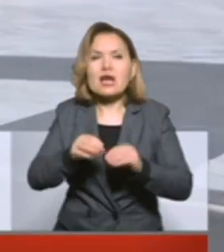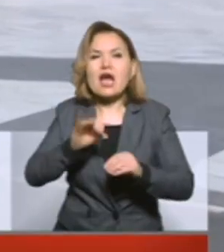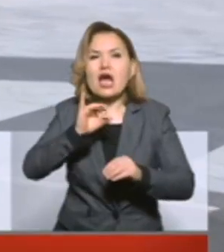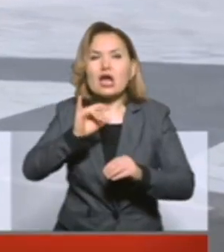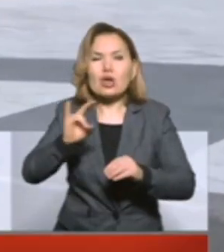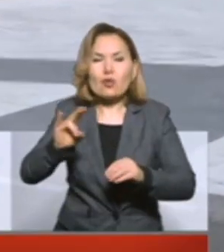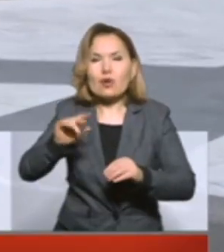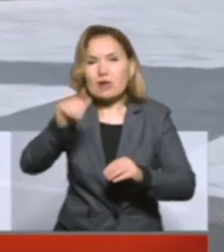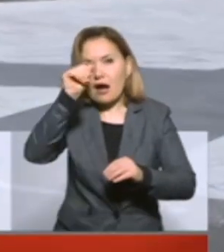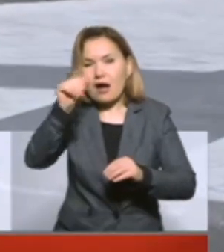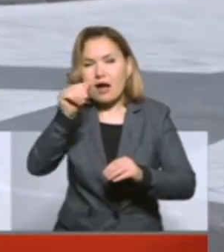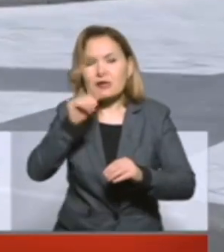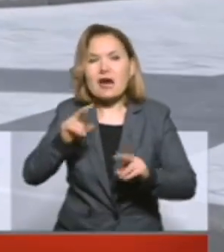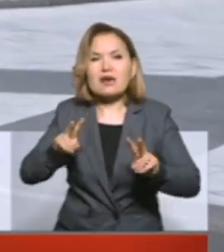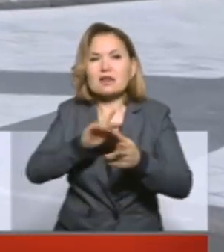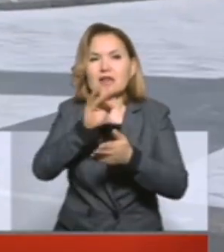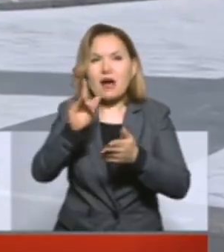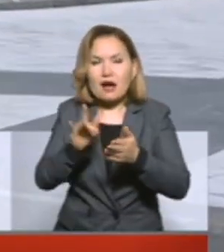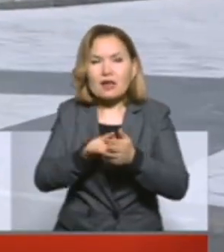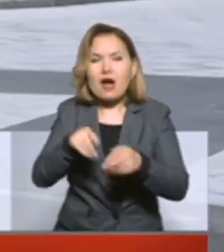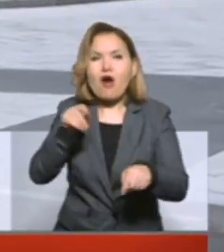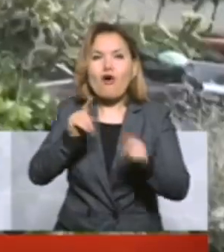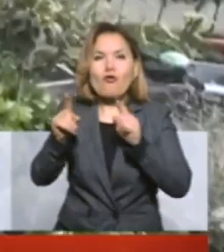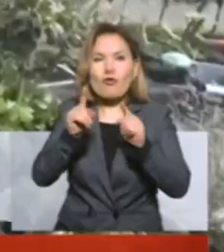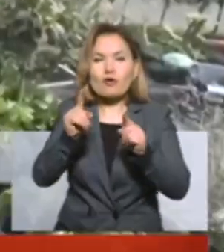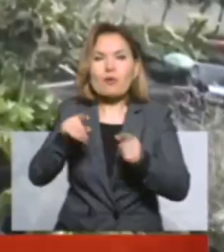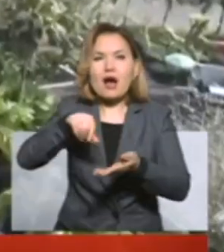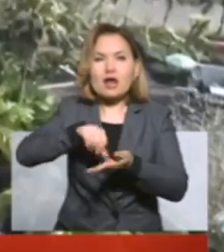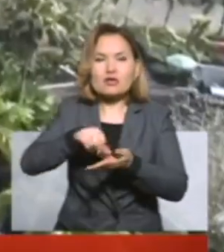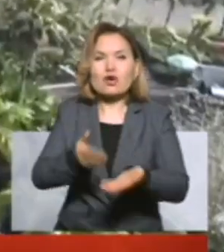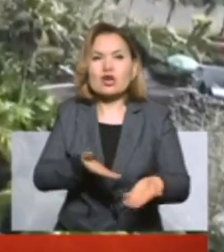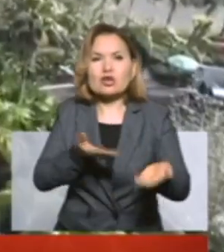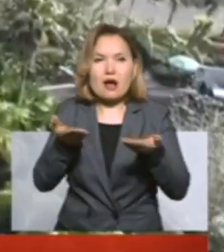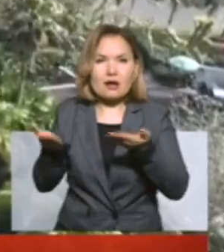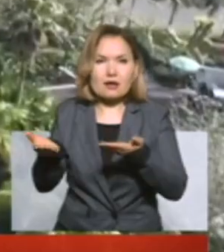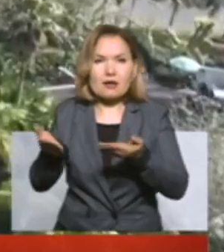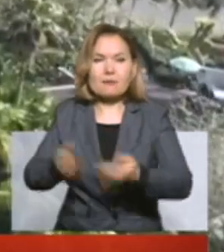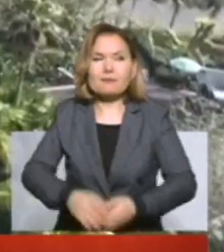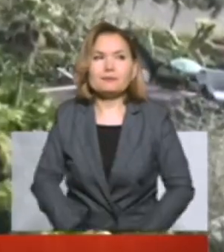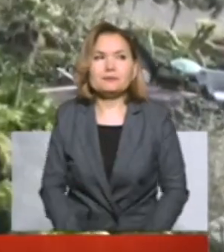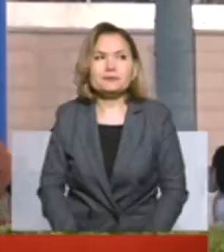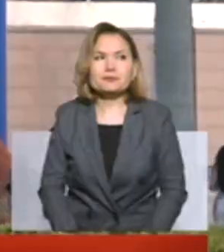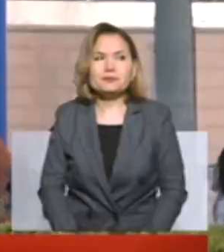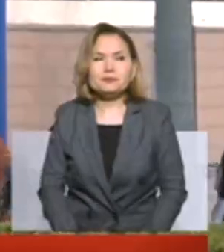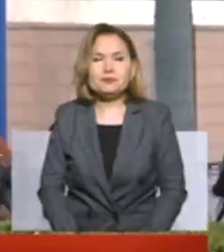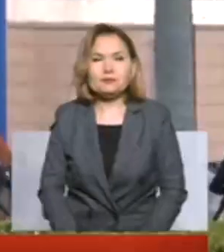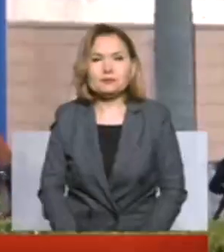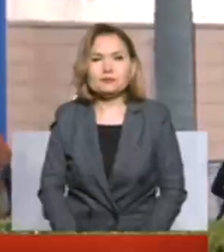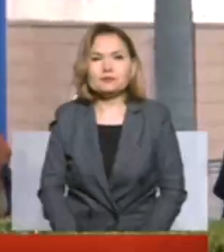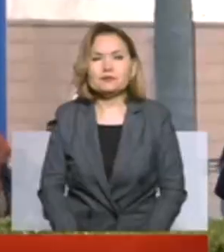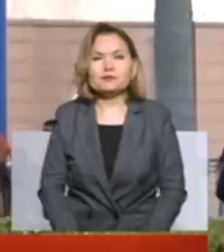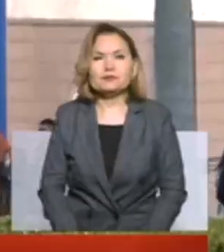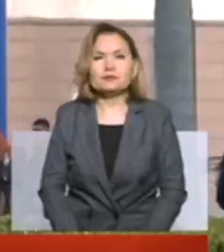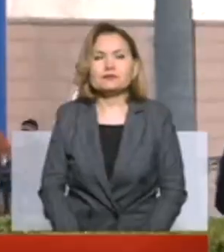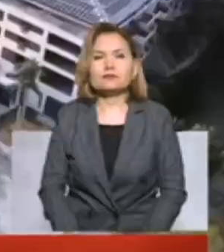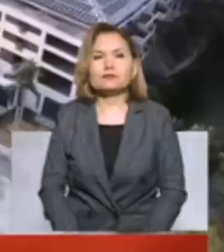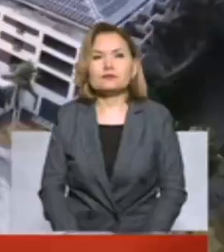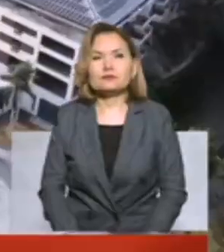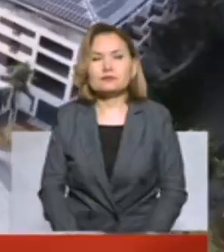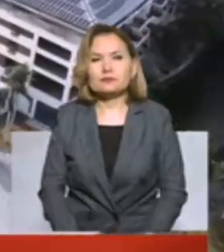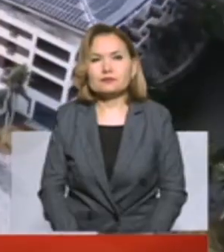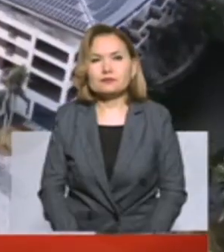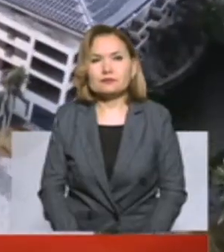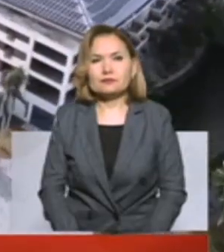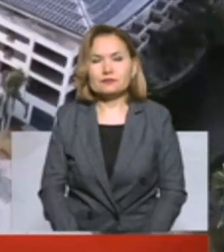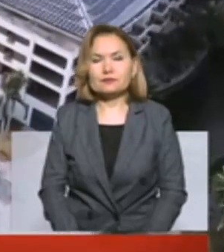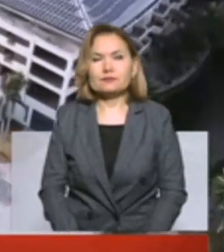Астана экономикалық форумына қатысуға шақырды. Шерхан Жамбылұлы, Жамболат Құбыдыбай, Қуаныш Қалымұлы, Президент Теле радио кешенінің көмегімен